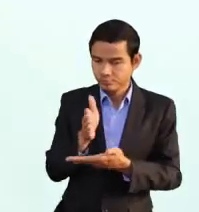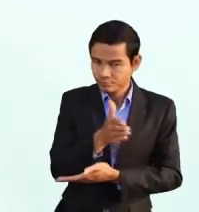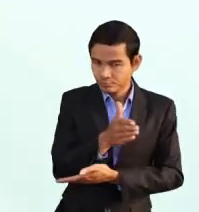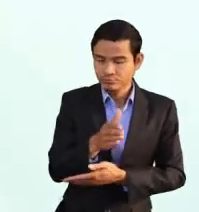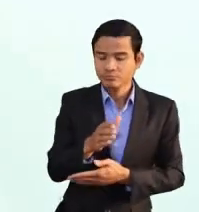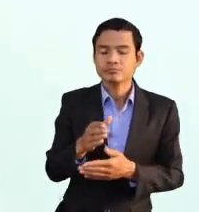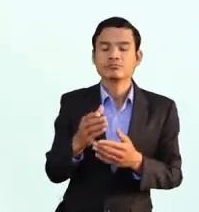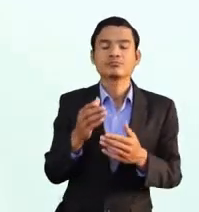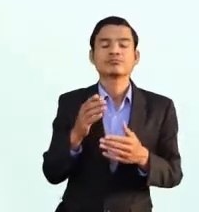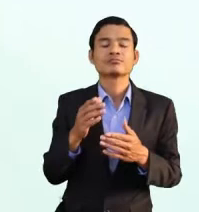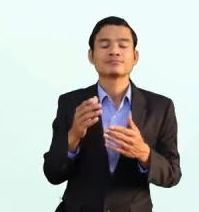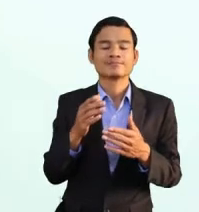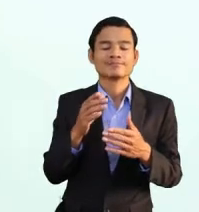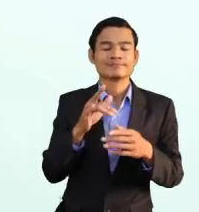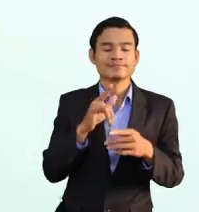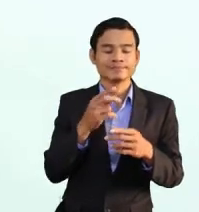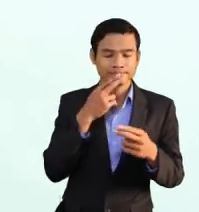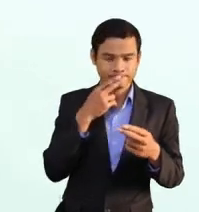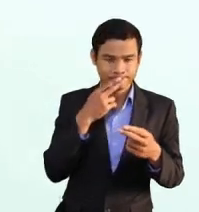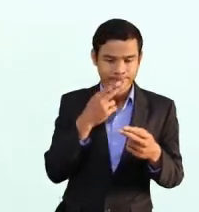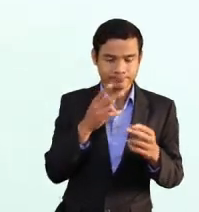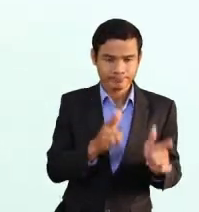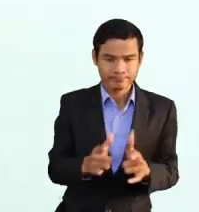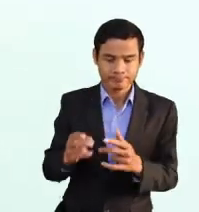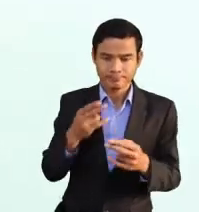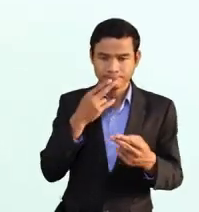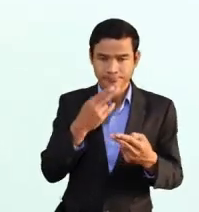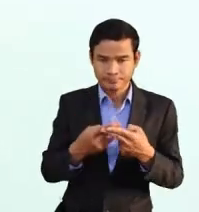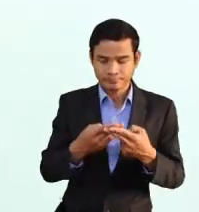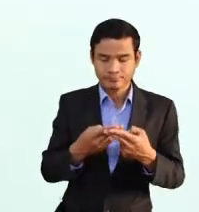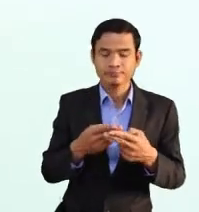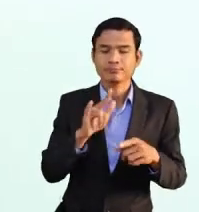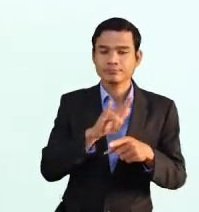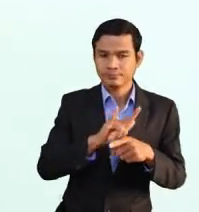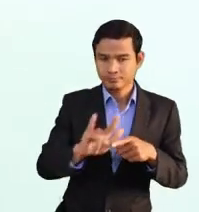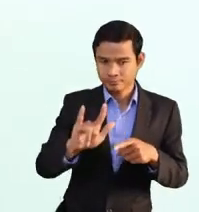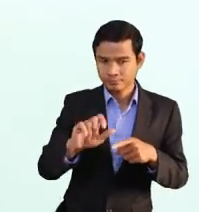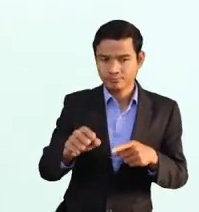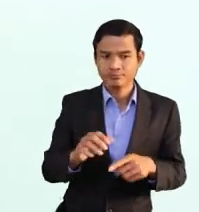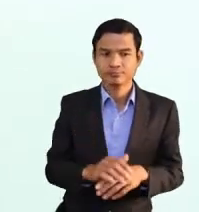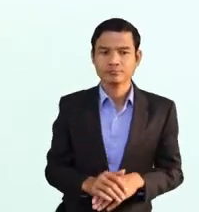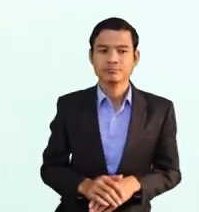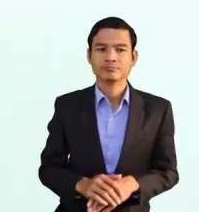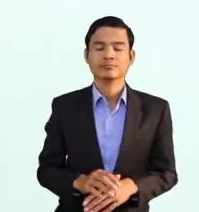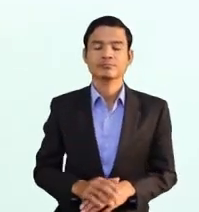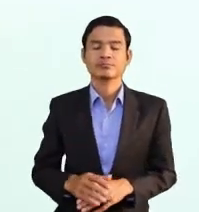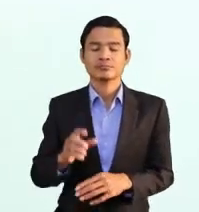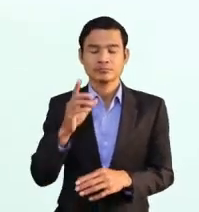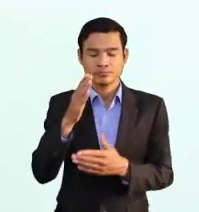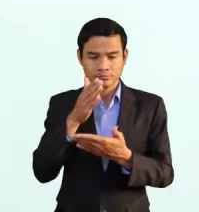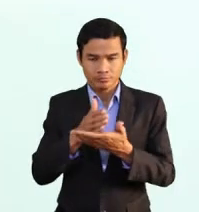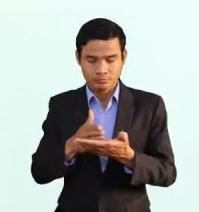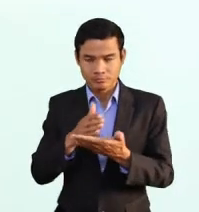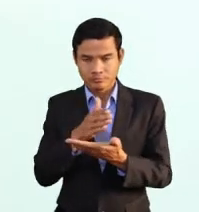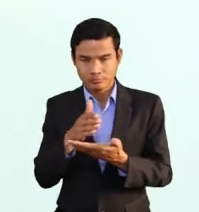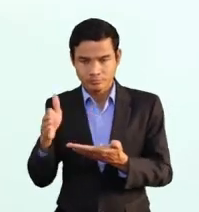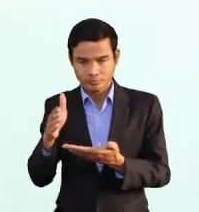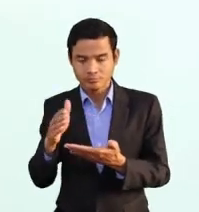rô biết trời nó còn á cha mà kháng dương đạt thá